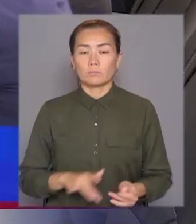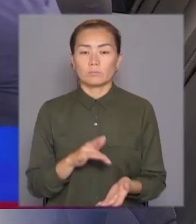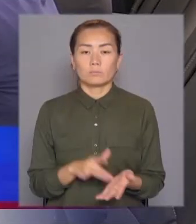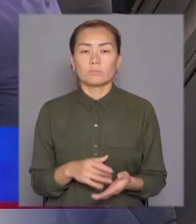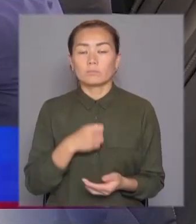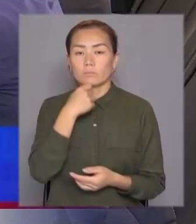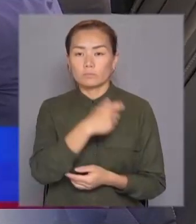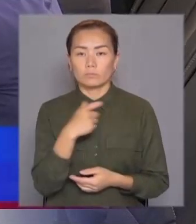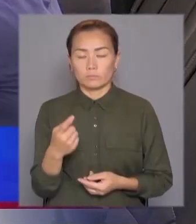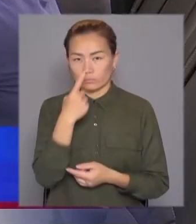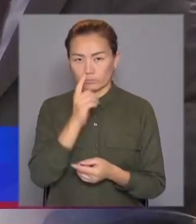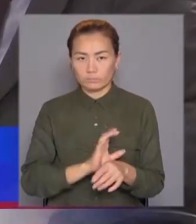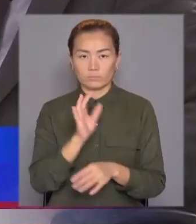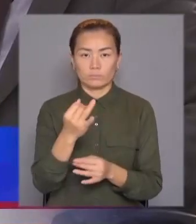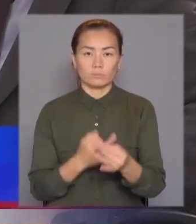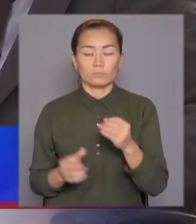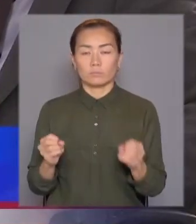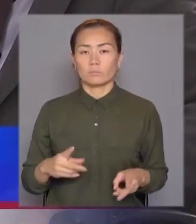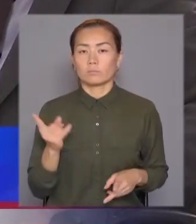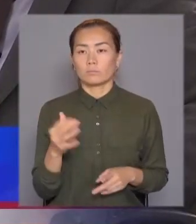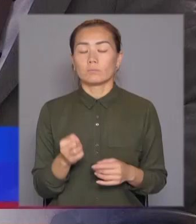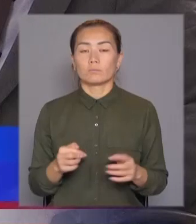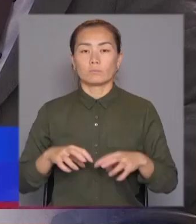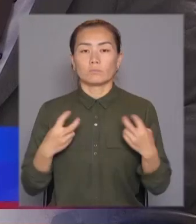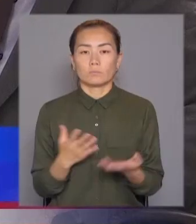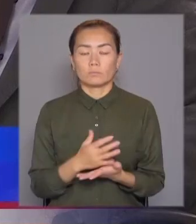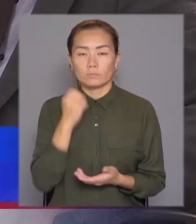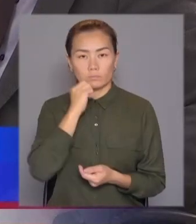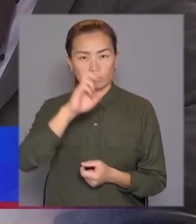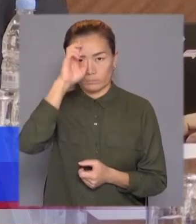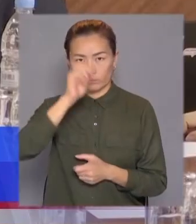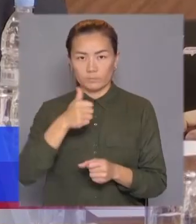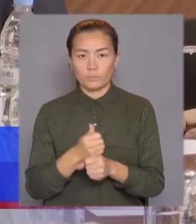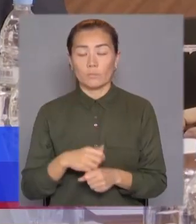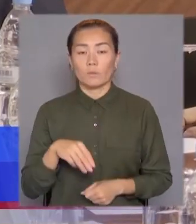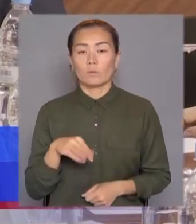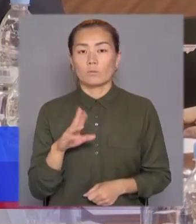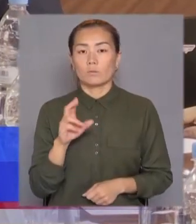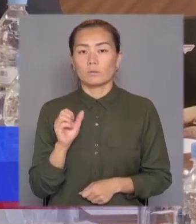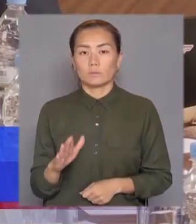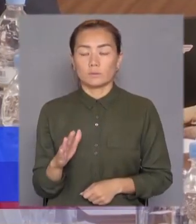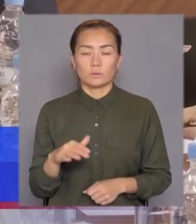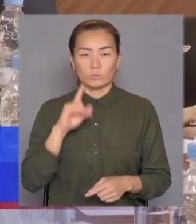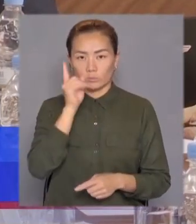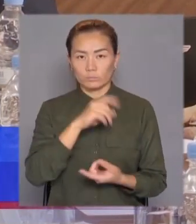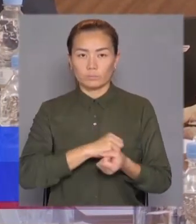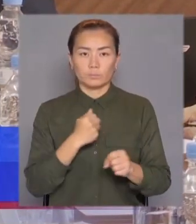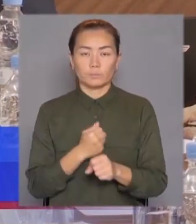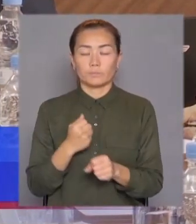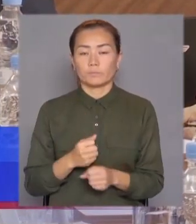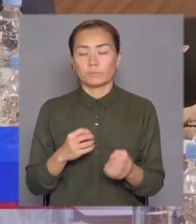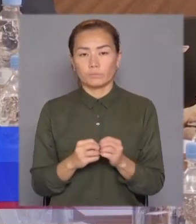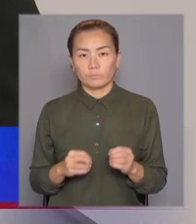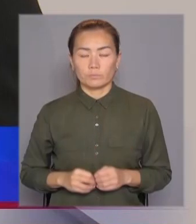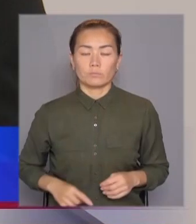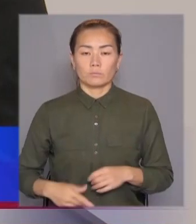Атыраулық аға буын өкілдері биылғы жолдауды талқылау үшін бір үстелге жиналды. Қариялар мемлекет басшысы Қасым Жомарт Тоқаевтың жыл сайынғы жолдауын қалт